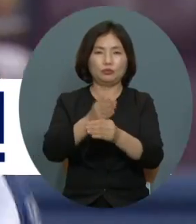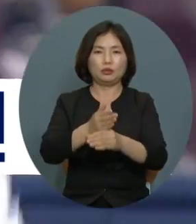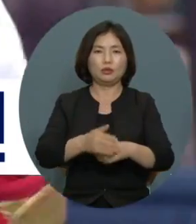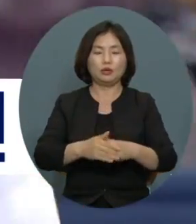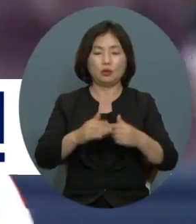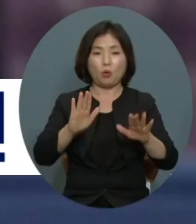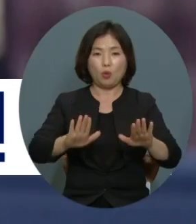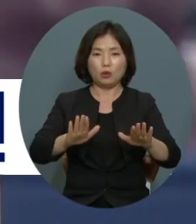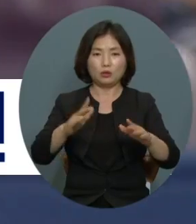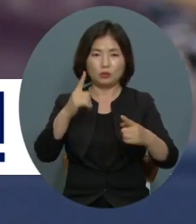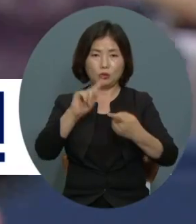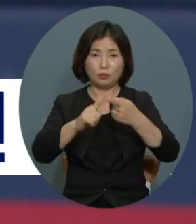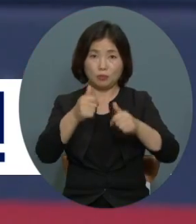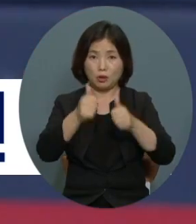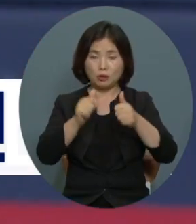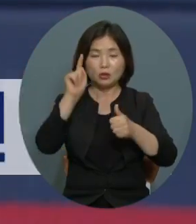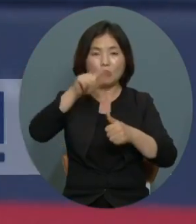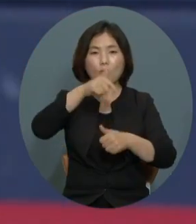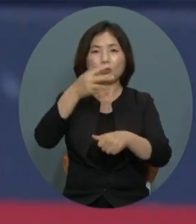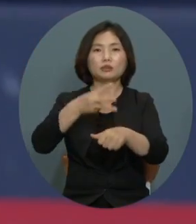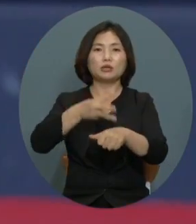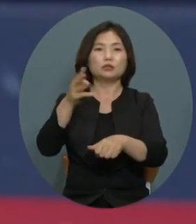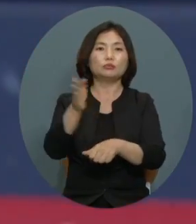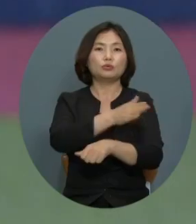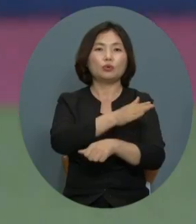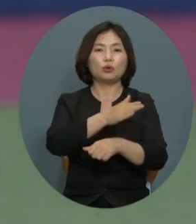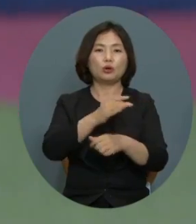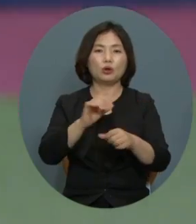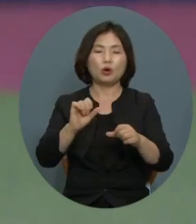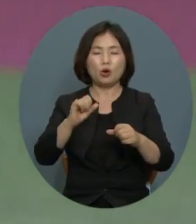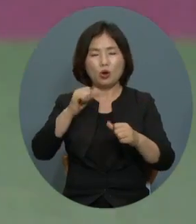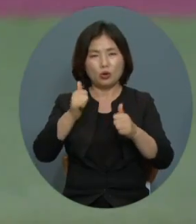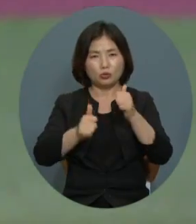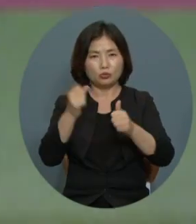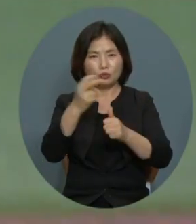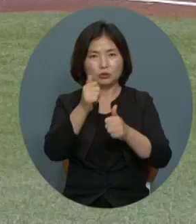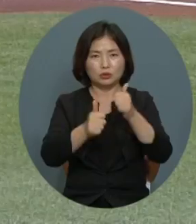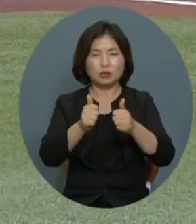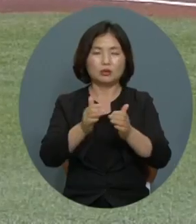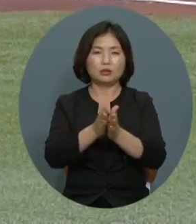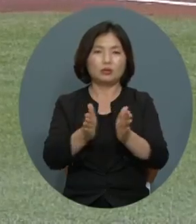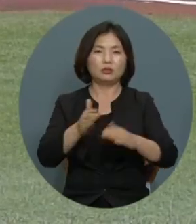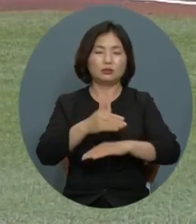두 팀은 오늘 맞대결에 이어 내일 오후 3시부터 더블헤더를 치르게 됩니다.